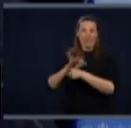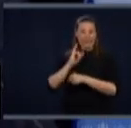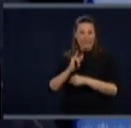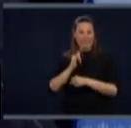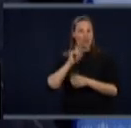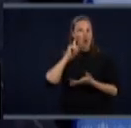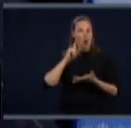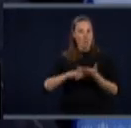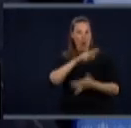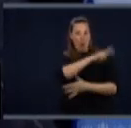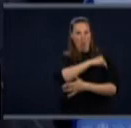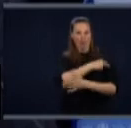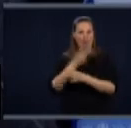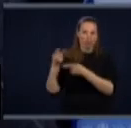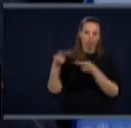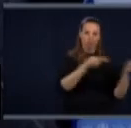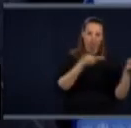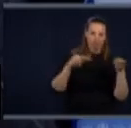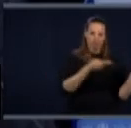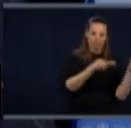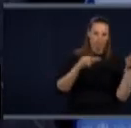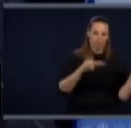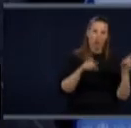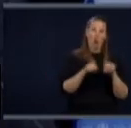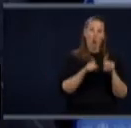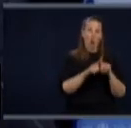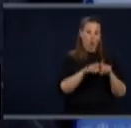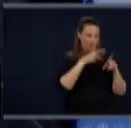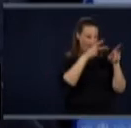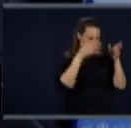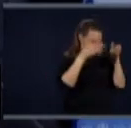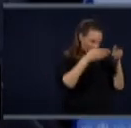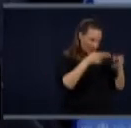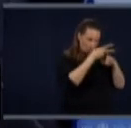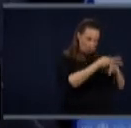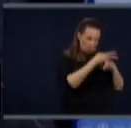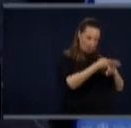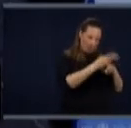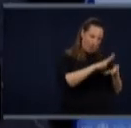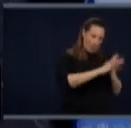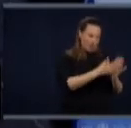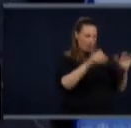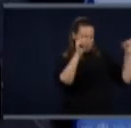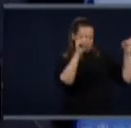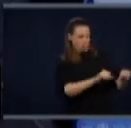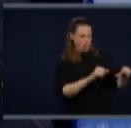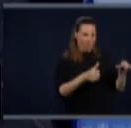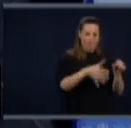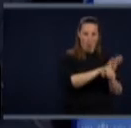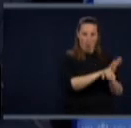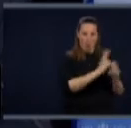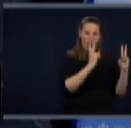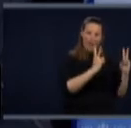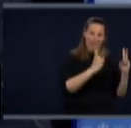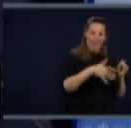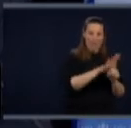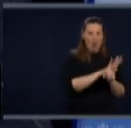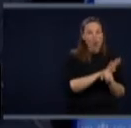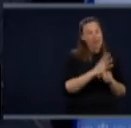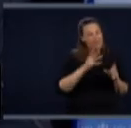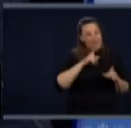qu'on va se retrouver avec plein de gens, tous nos soins intensifs dans cette région-là où tous nos lits d'hôpital sont occupés, à ce moment-là,